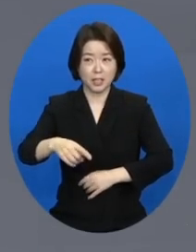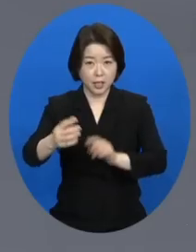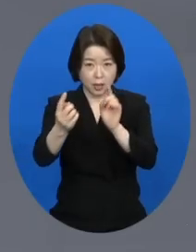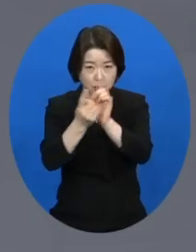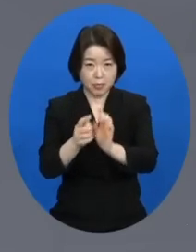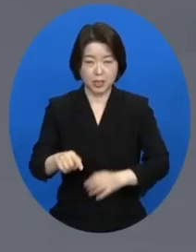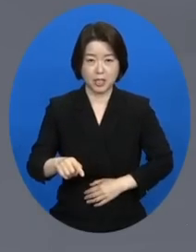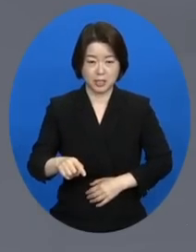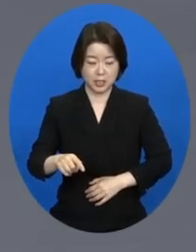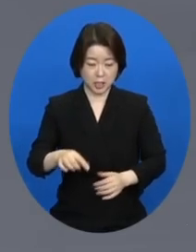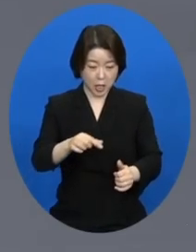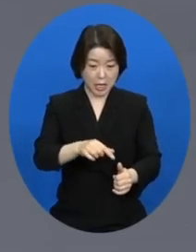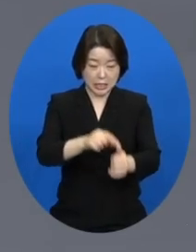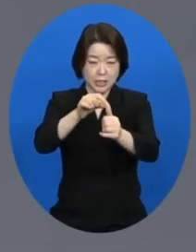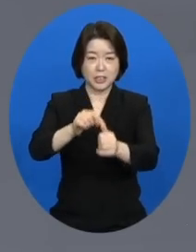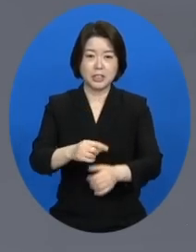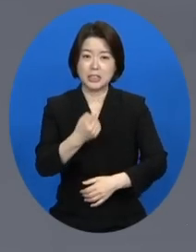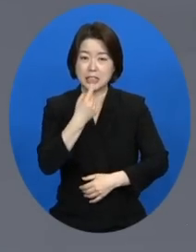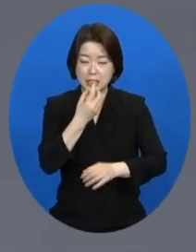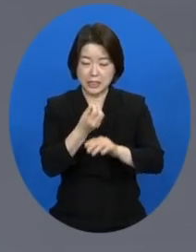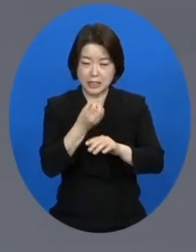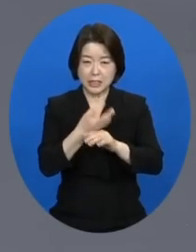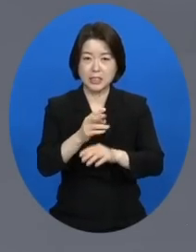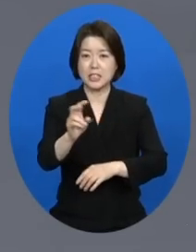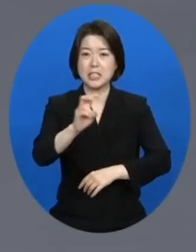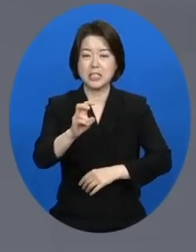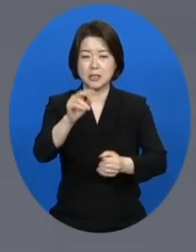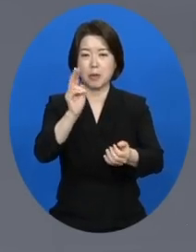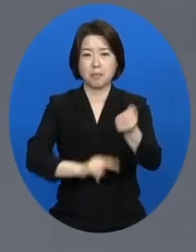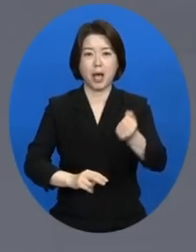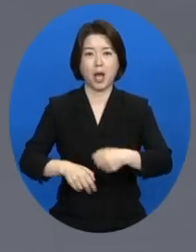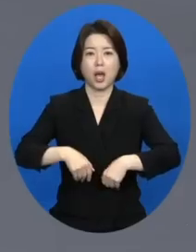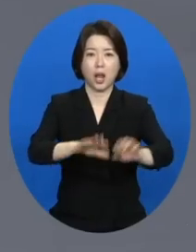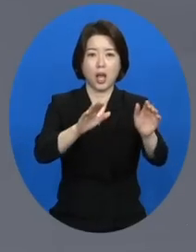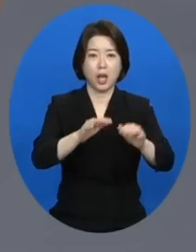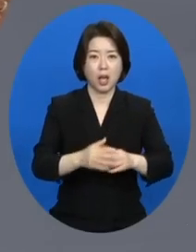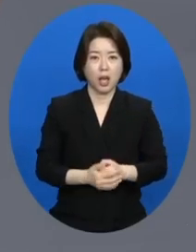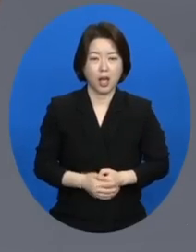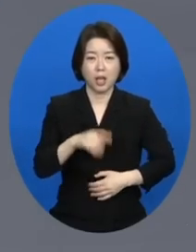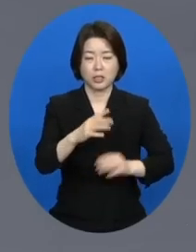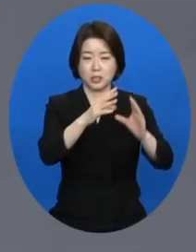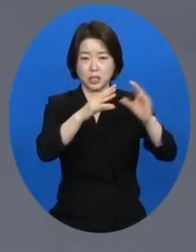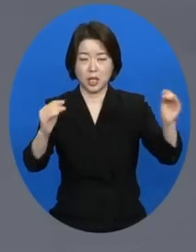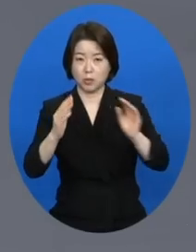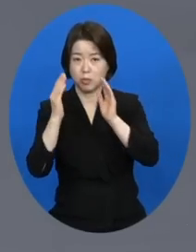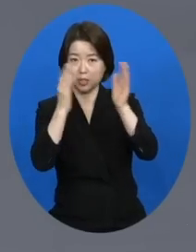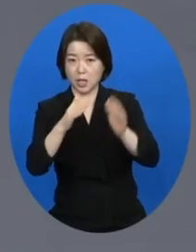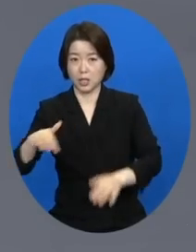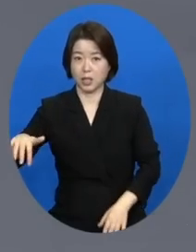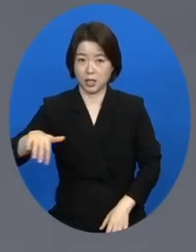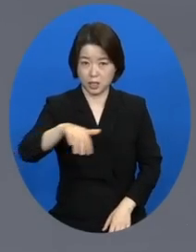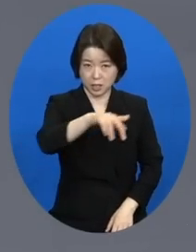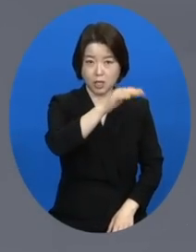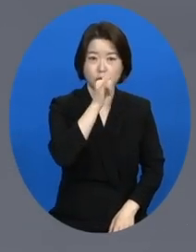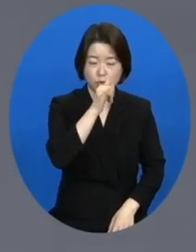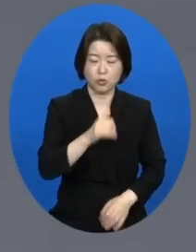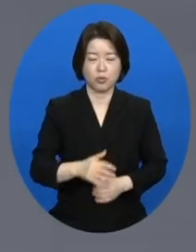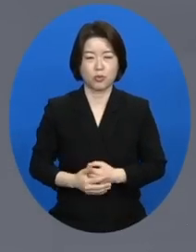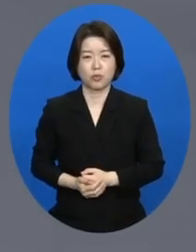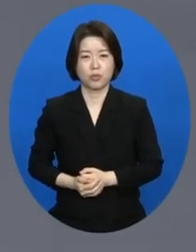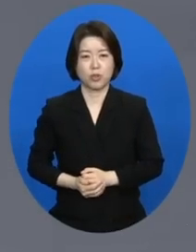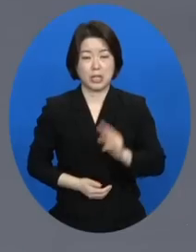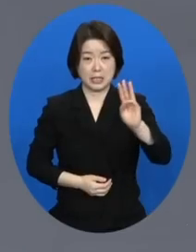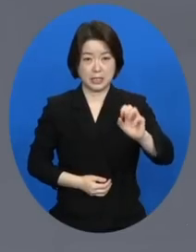다음에 은 20에 팔아 넘기게 되죠. 그들은 애굽으로 향해 가고 있었습니다. 그리고 36절에